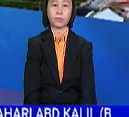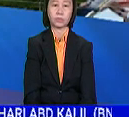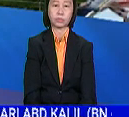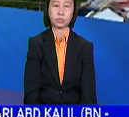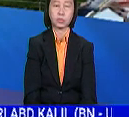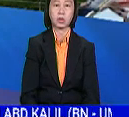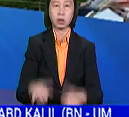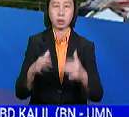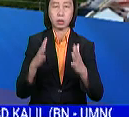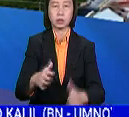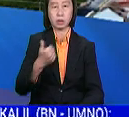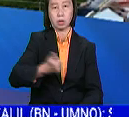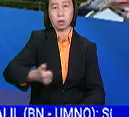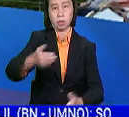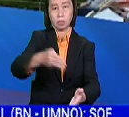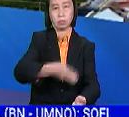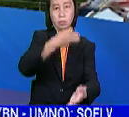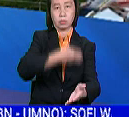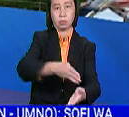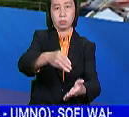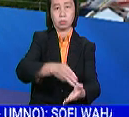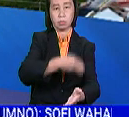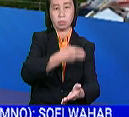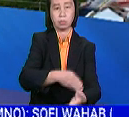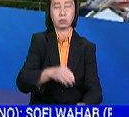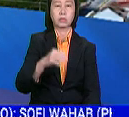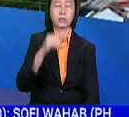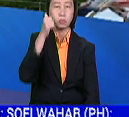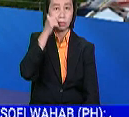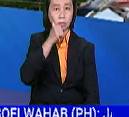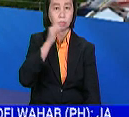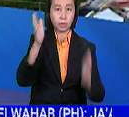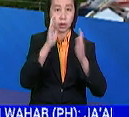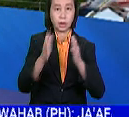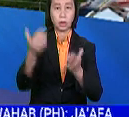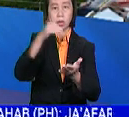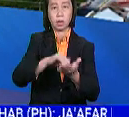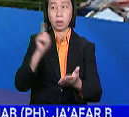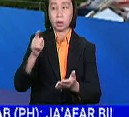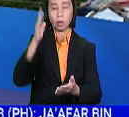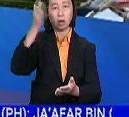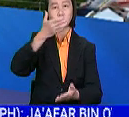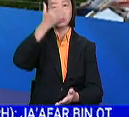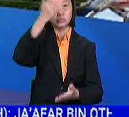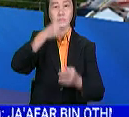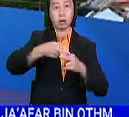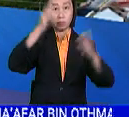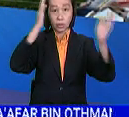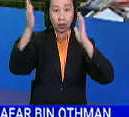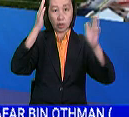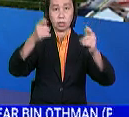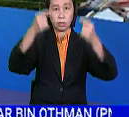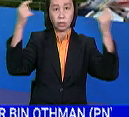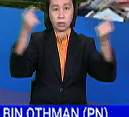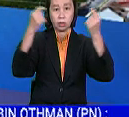pemain alat musik sape' wanita Malaysia Alina murah sekali lagi akan mengharumkan nama negara pada